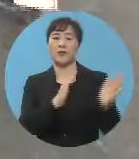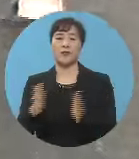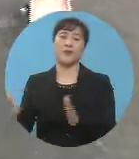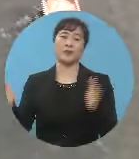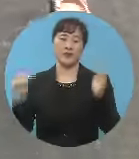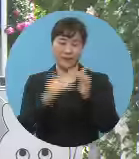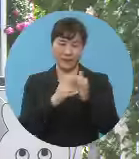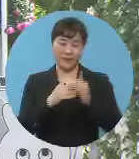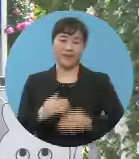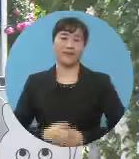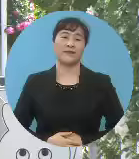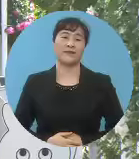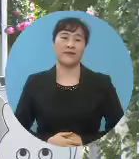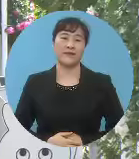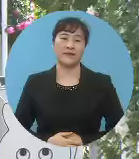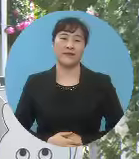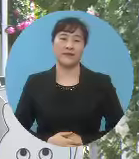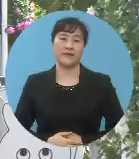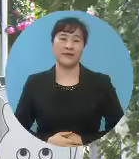마련됩니다.